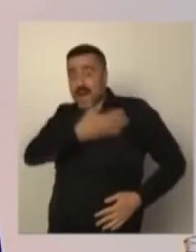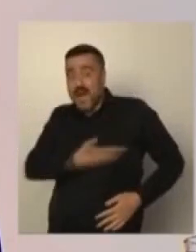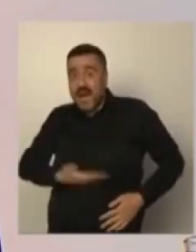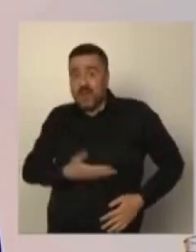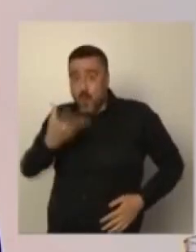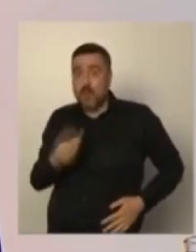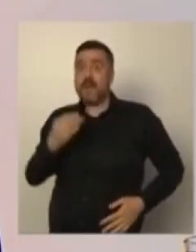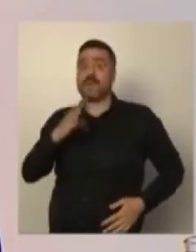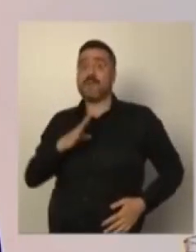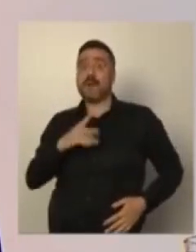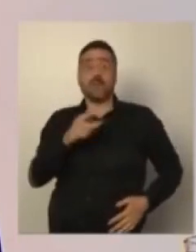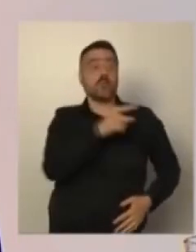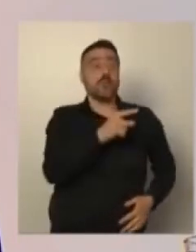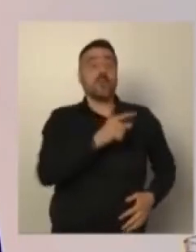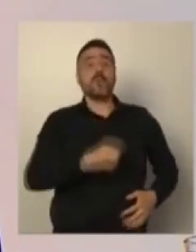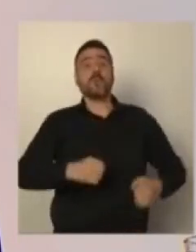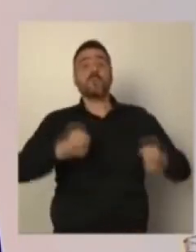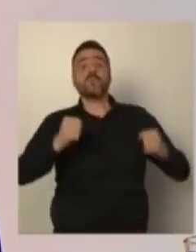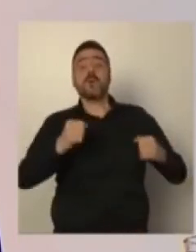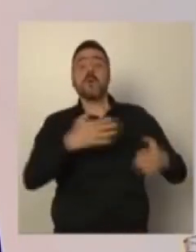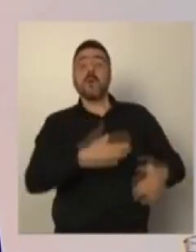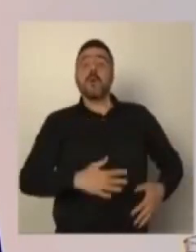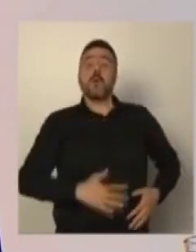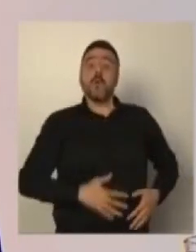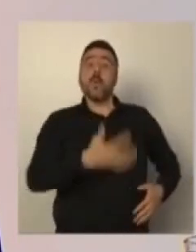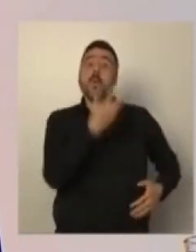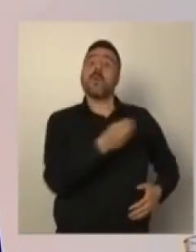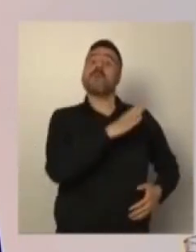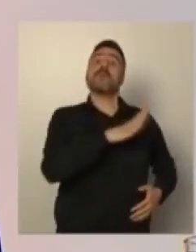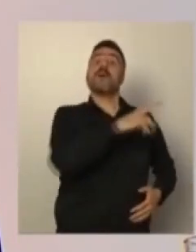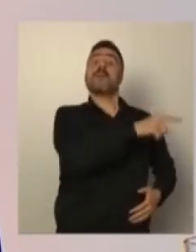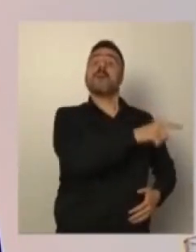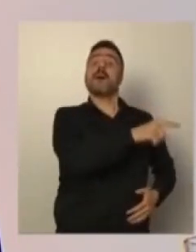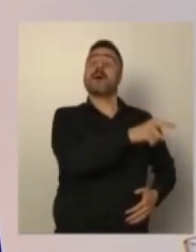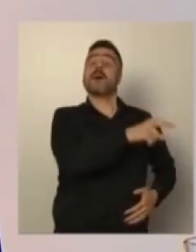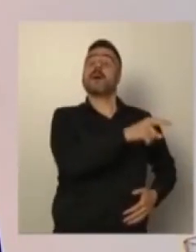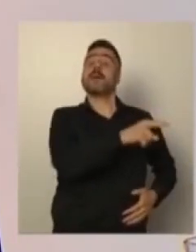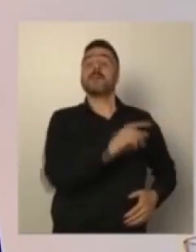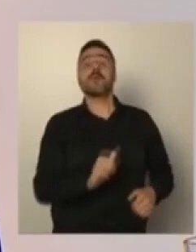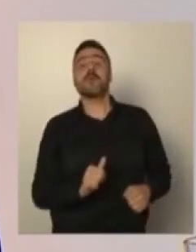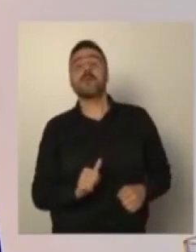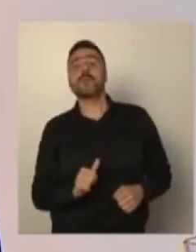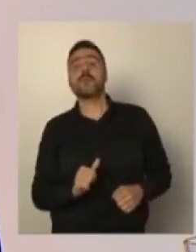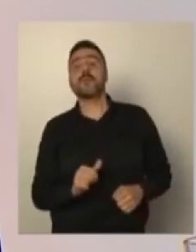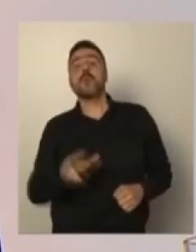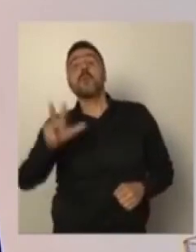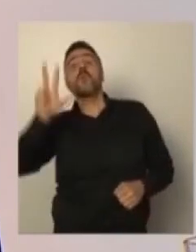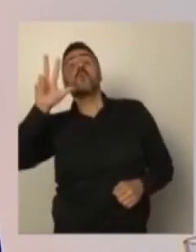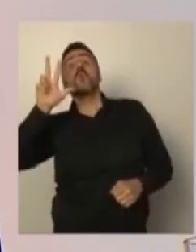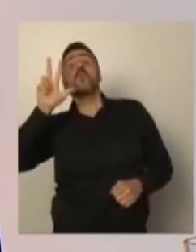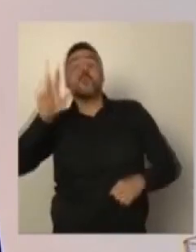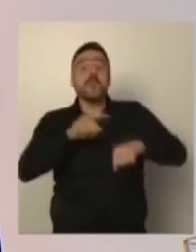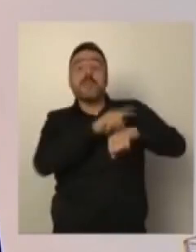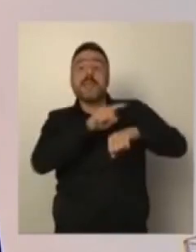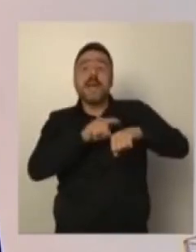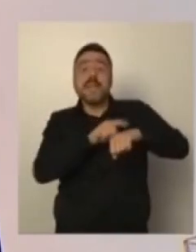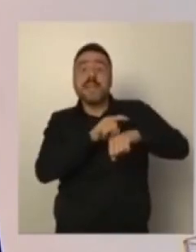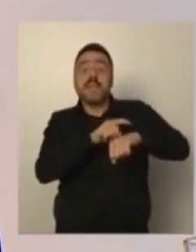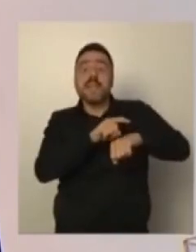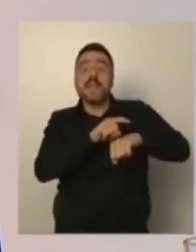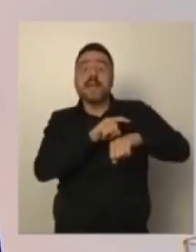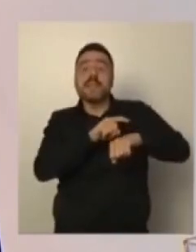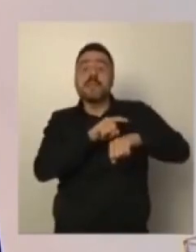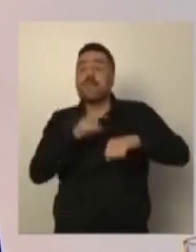tarafı tokluktan ölüyor. Her 3,5 saniyede bir insan açlıktan ölüyor.